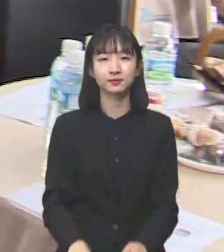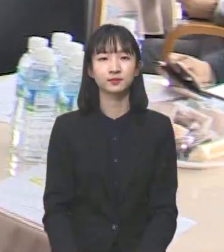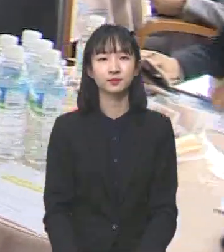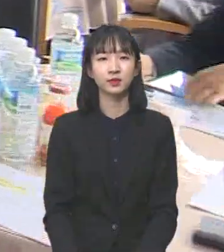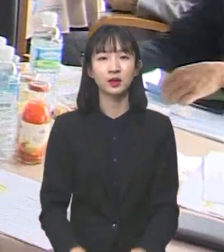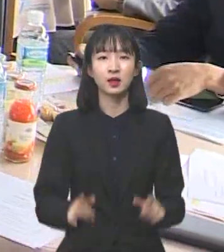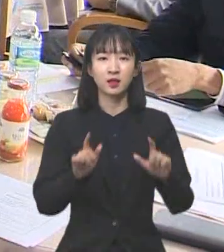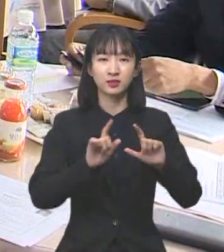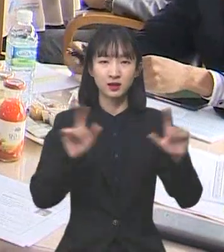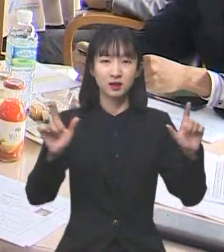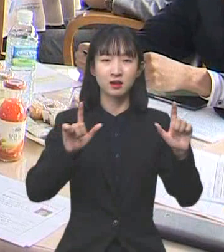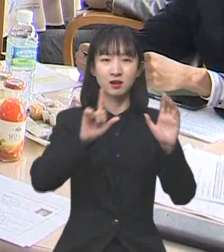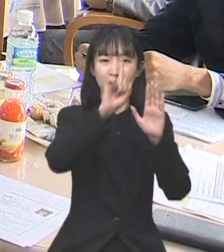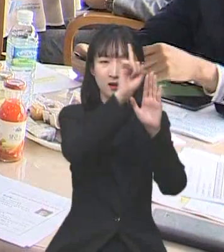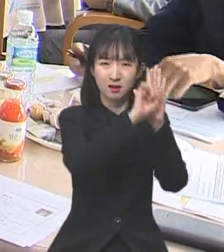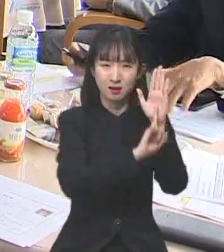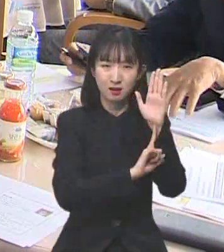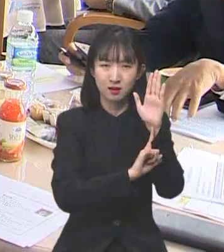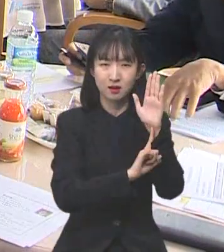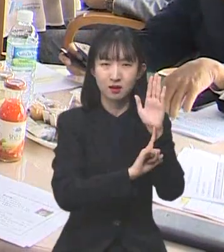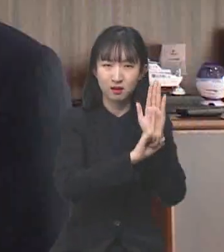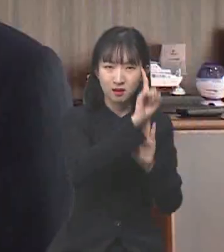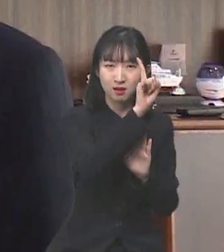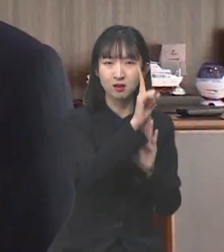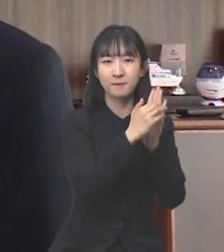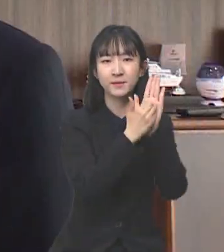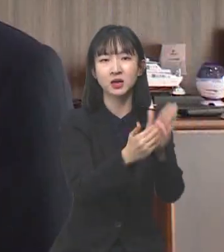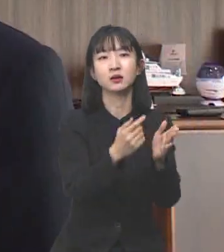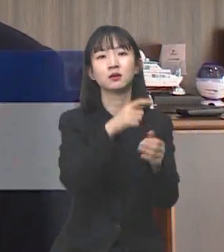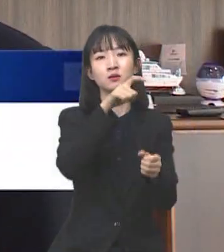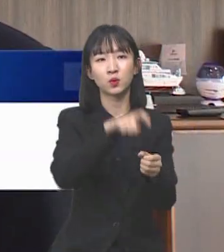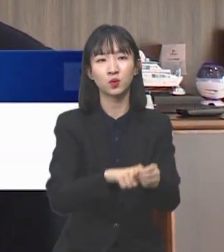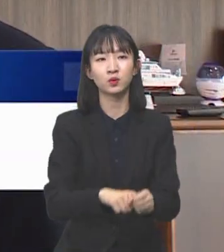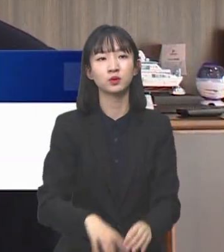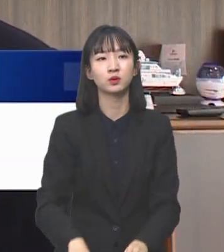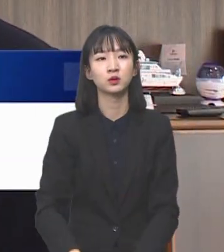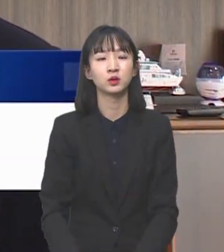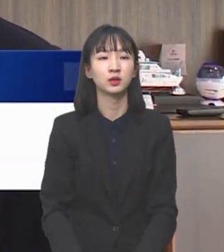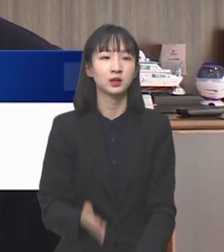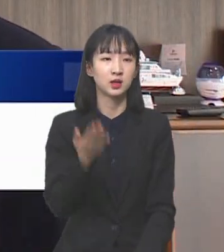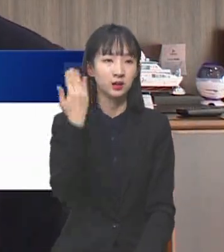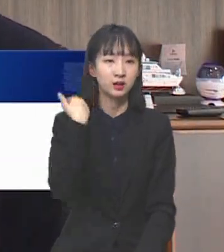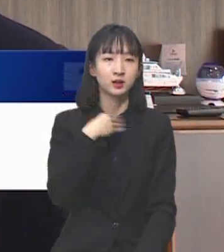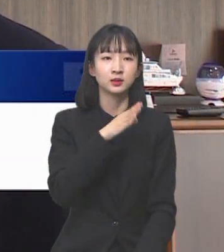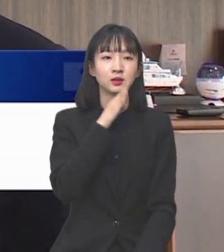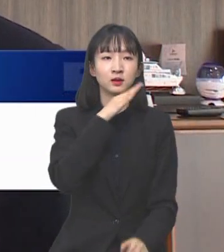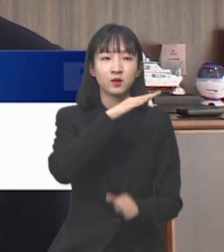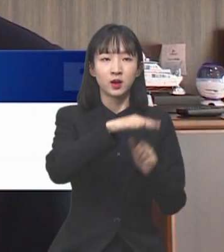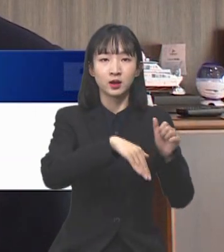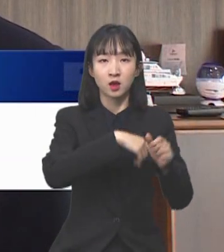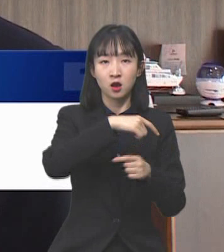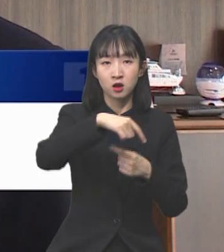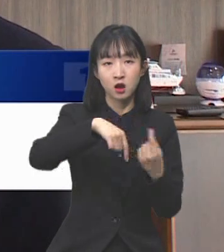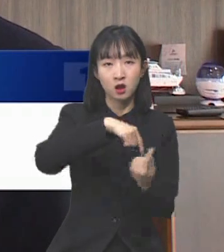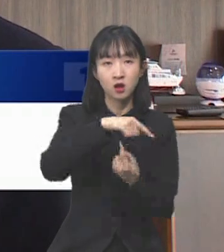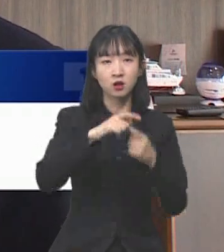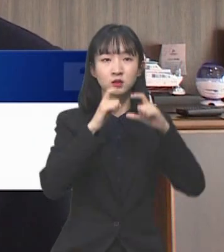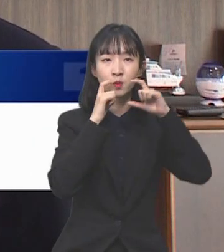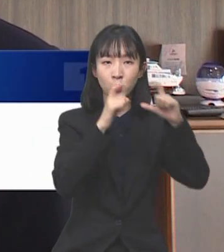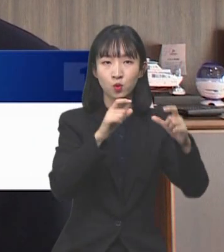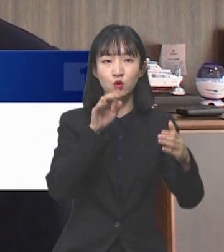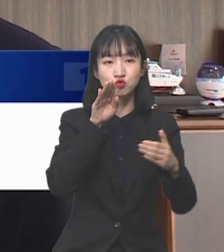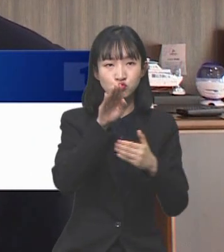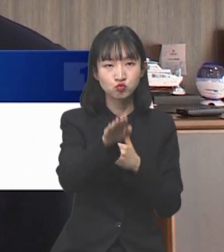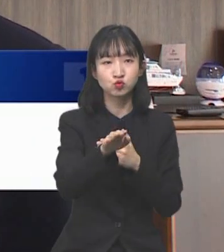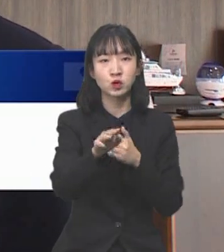감축을 위해 적극 노력하겠다 는 겁니다 아내 친환경 경영 선거를 시작으로 해서 사내의 지난 경우에는 반